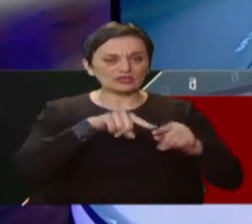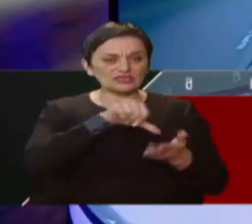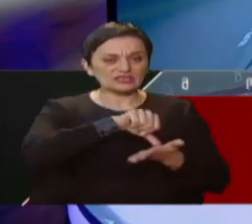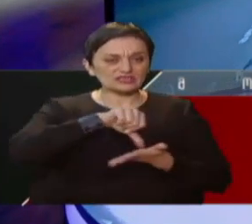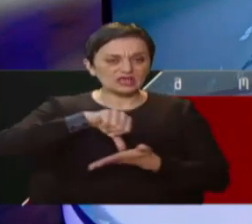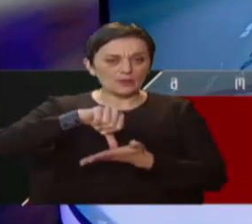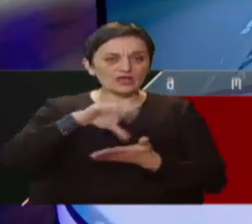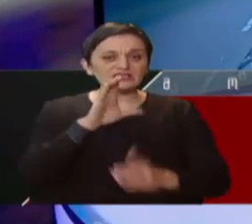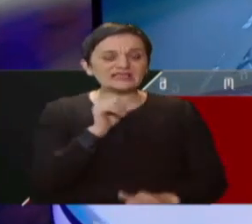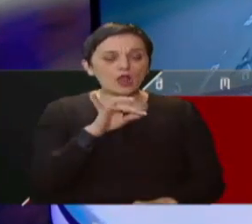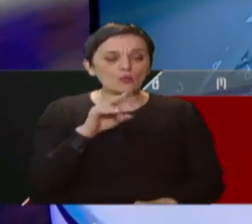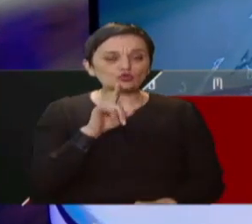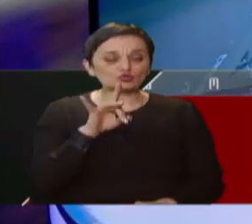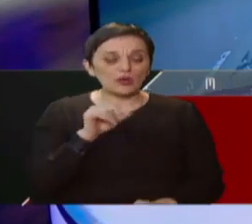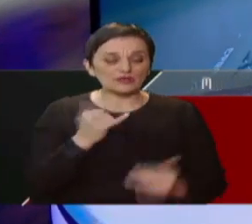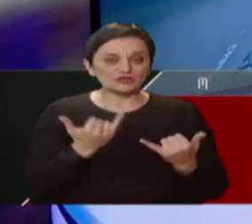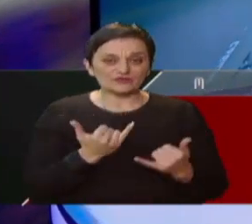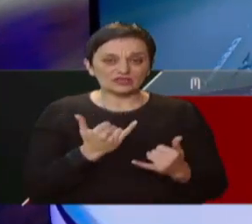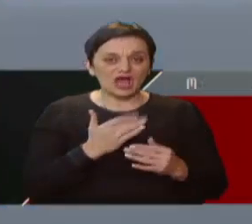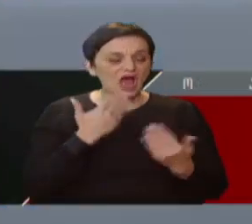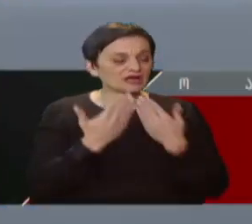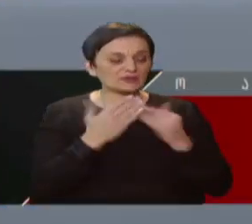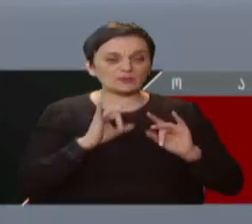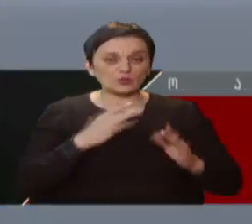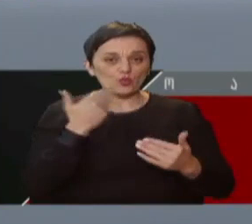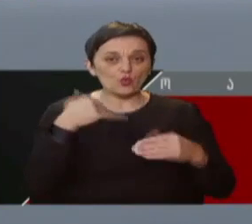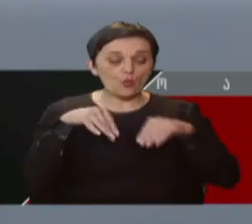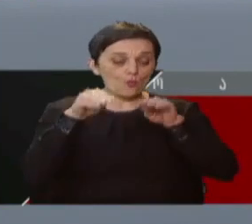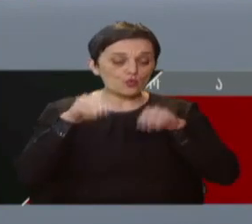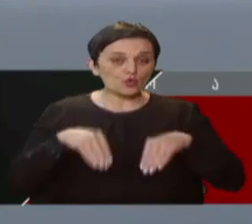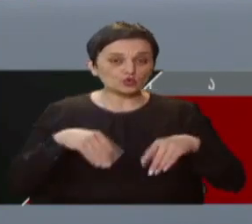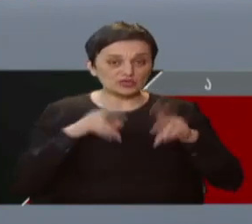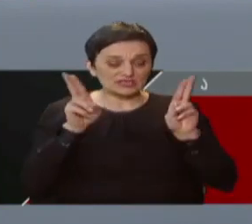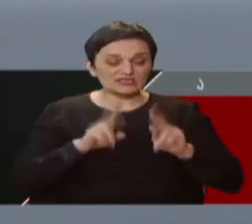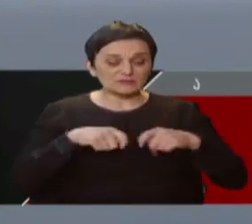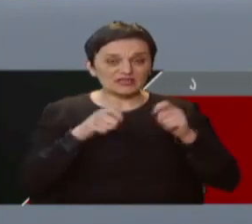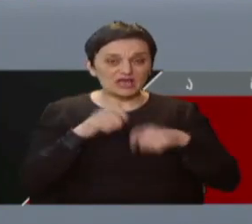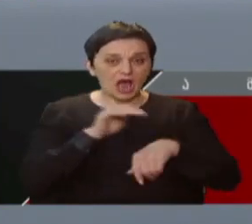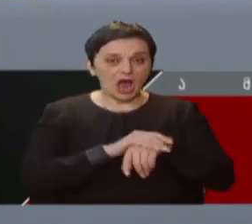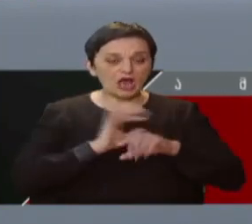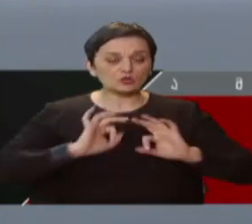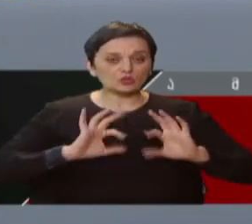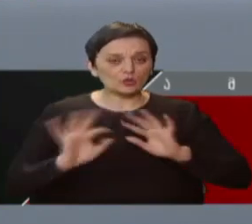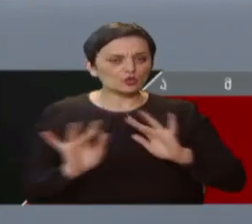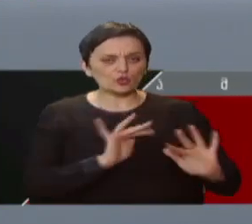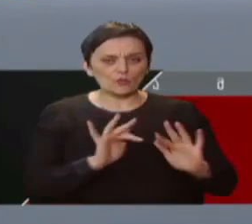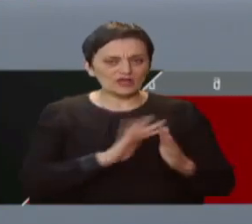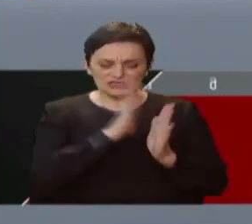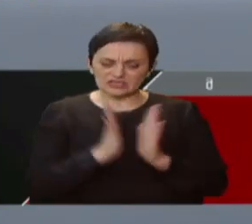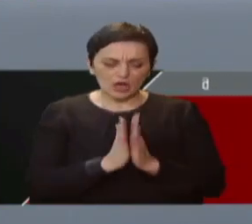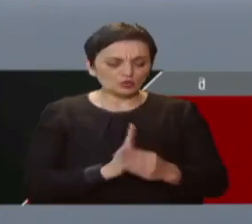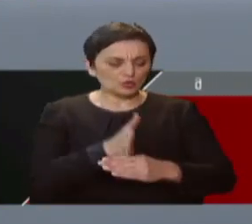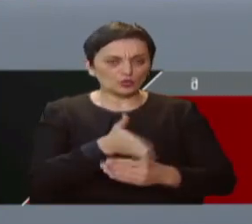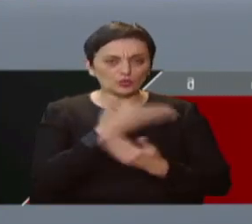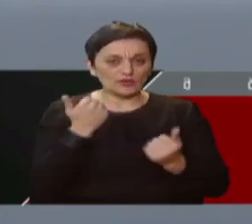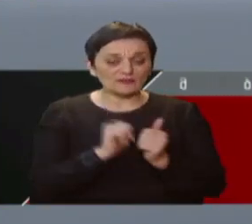momadgenleps salome zurabiciulma amgerad armi marta. Protocolist s-a bismer darvo bismer argumentit prezidentul gonisie baze săr tot armi vidat.